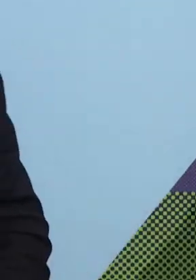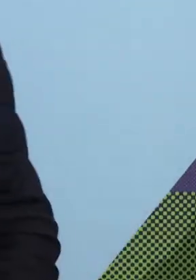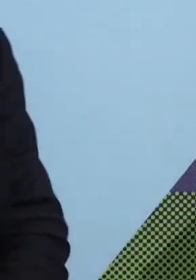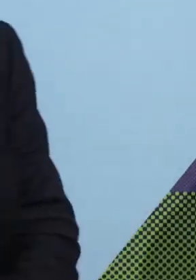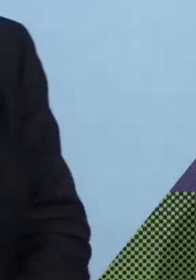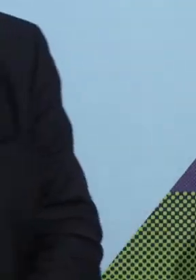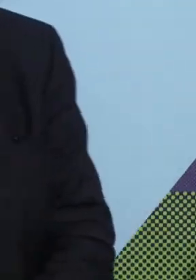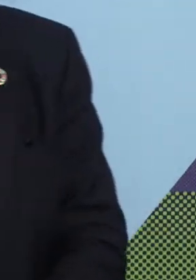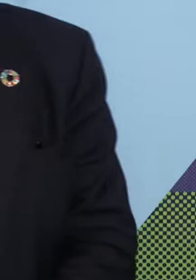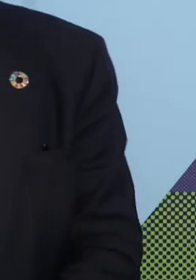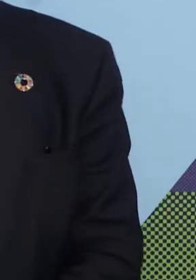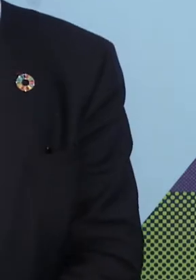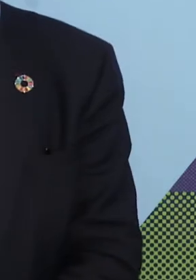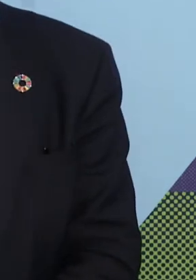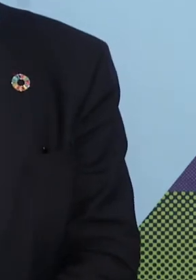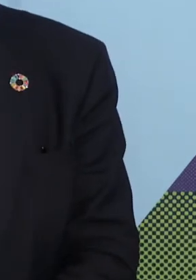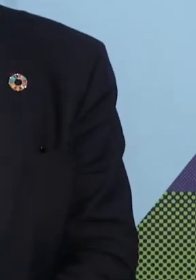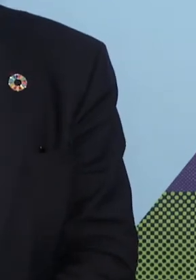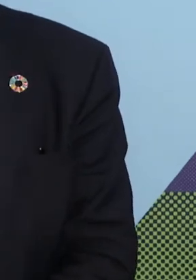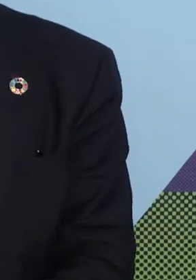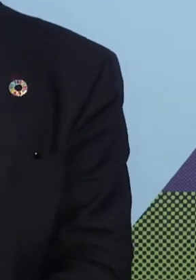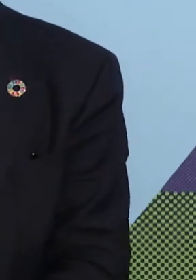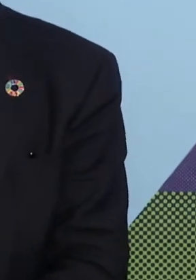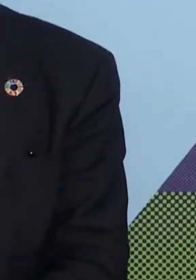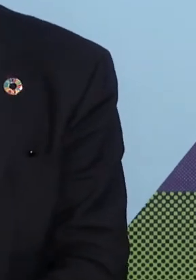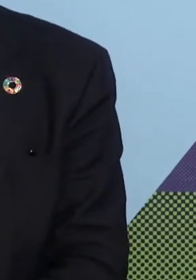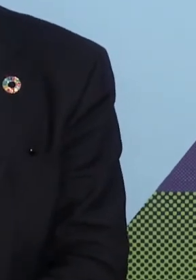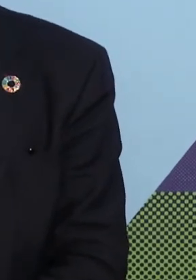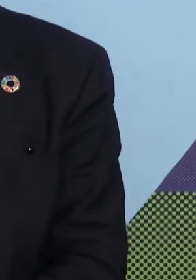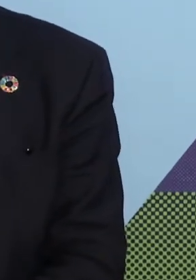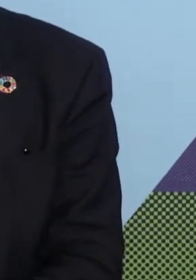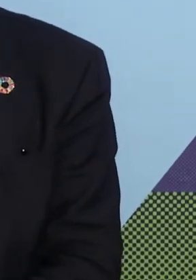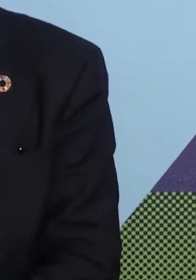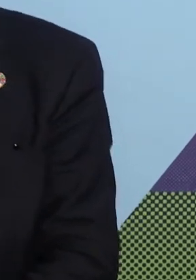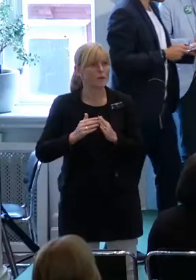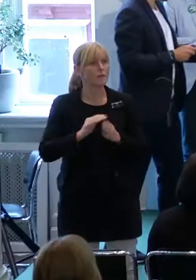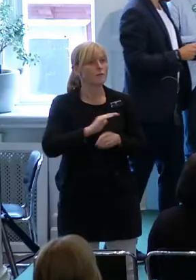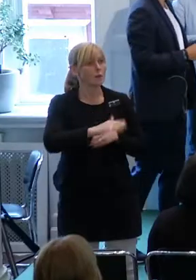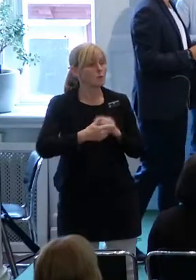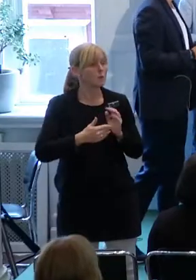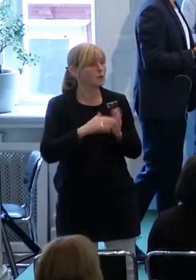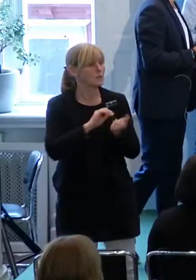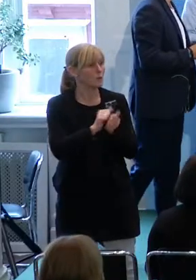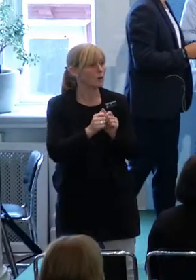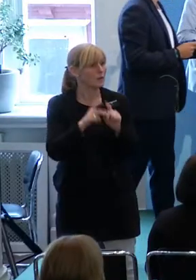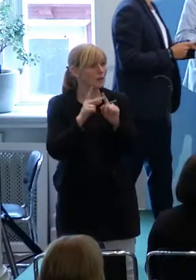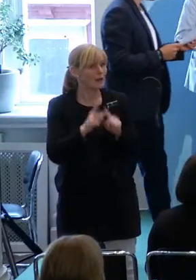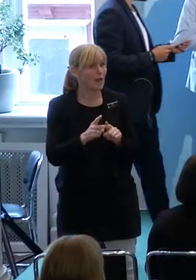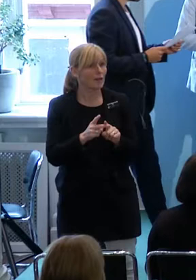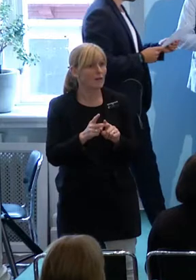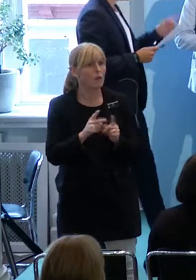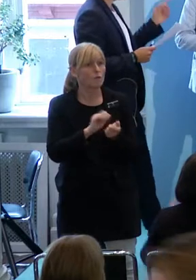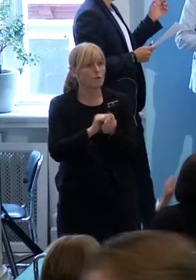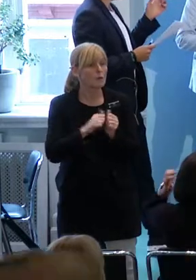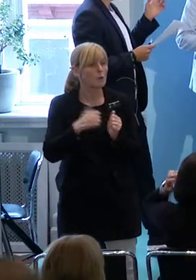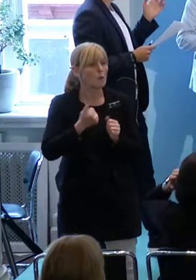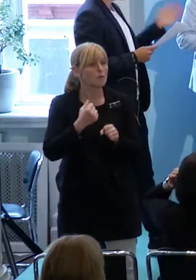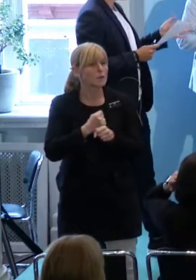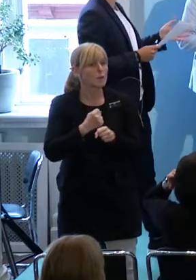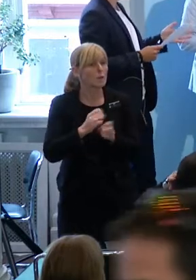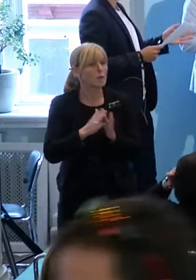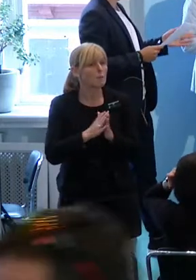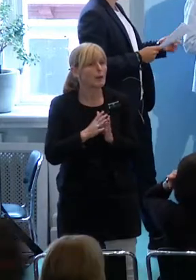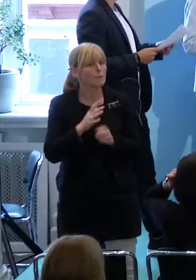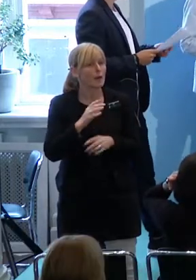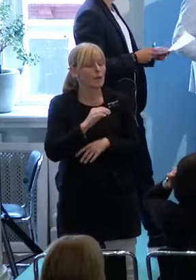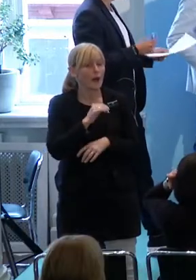faktiskt börja ta itu med de fördelar och nyttor som finns i stan. Vi kommer tillbaka till just politiken och vad den behöver jobba med, men